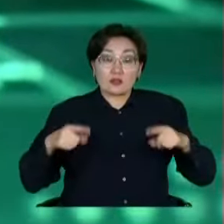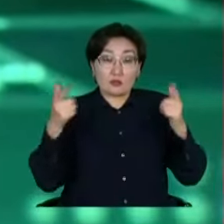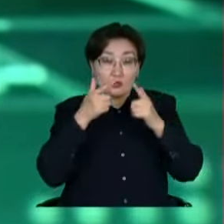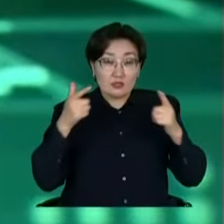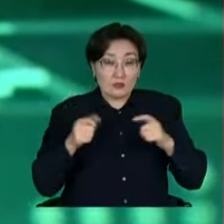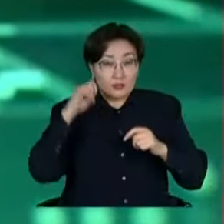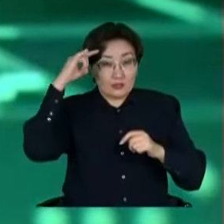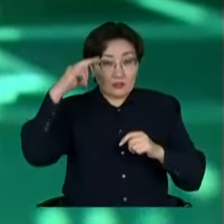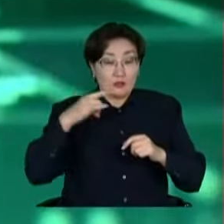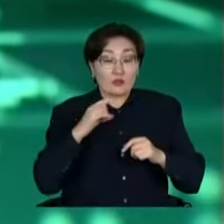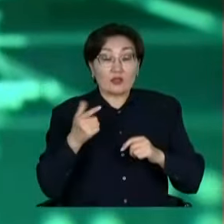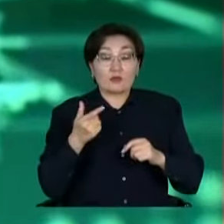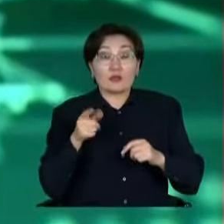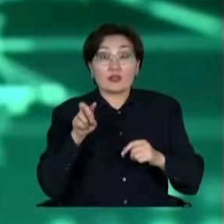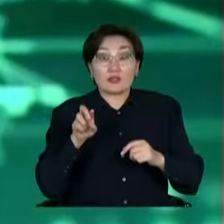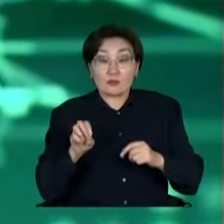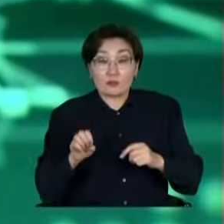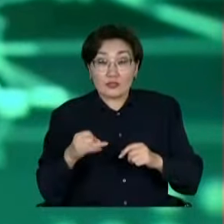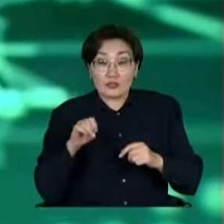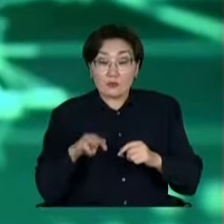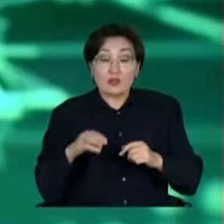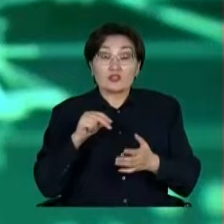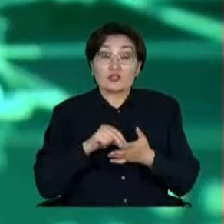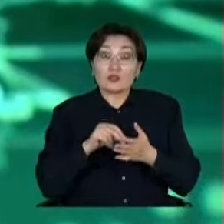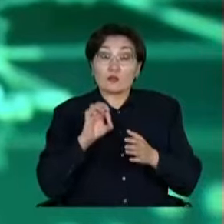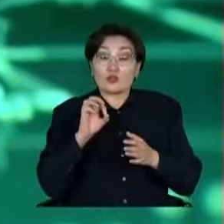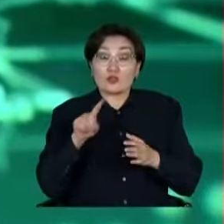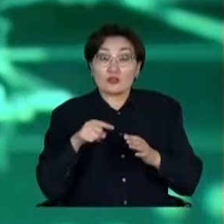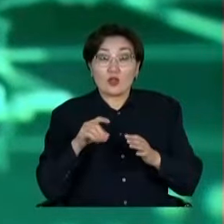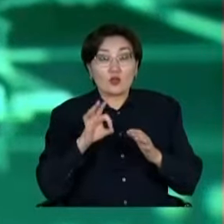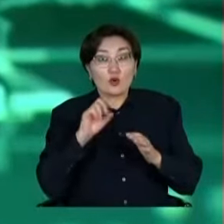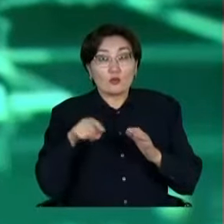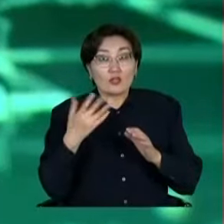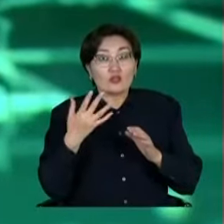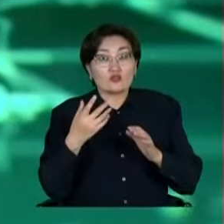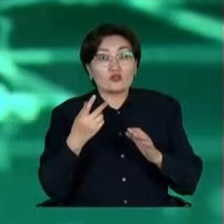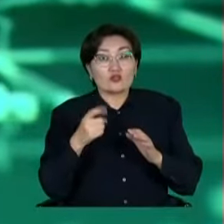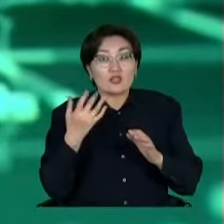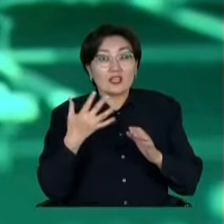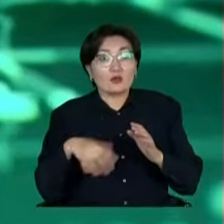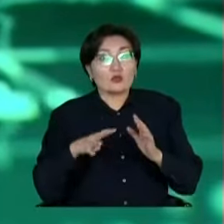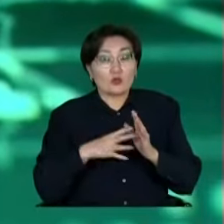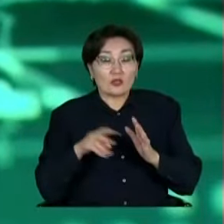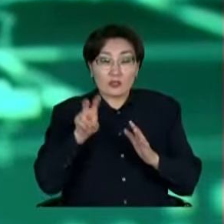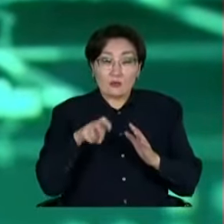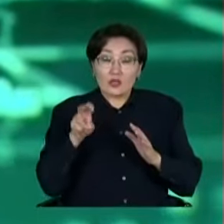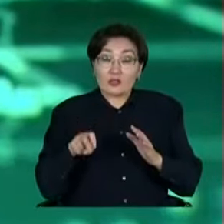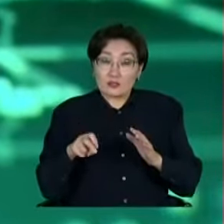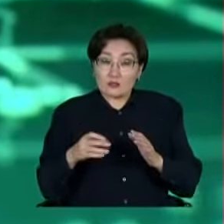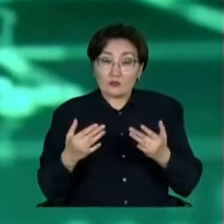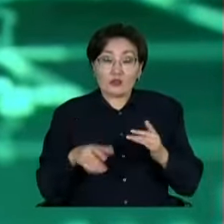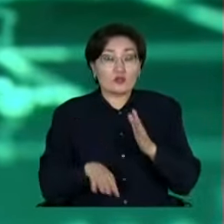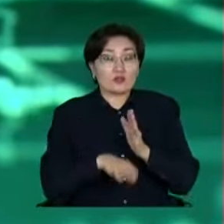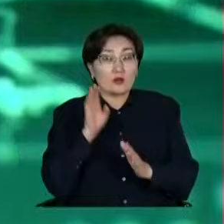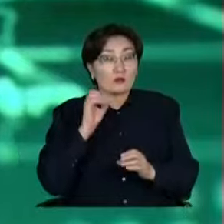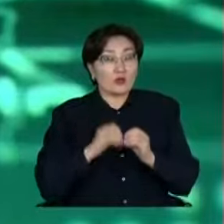Айтуларынша, елімізде 1 гигабайт интернет трафик үшін орташа ақы 0,59 ақш доллары. Үздік ондықта қай мемлекеттер бар? Қазақстанда